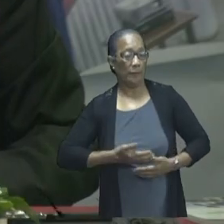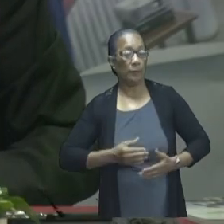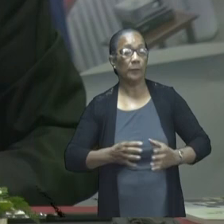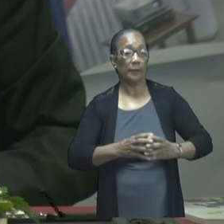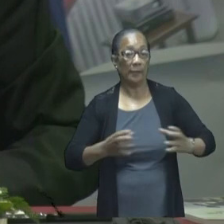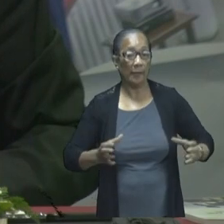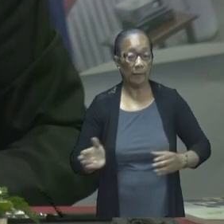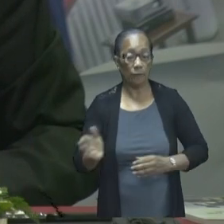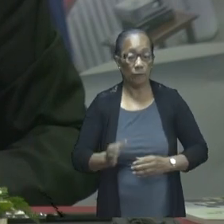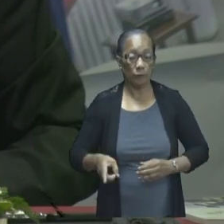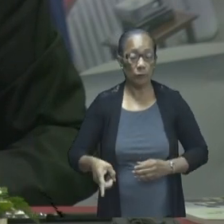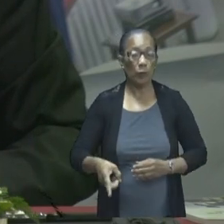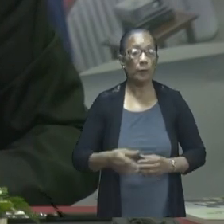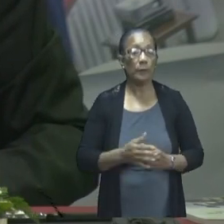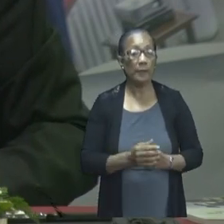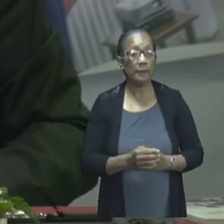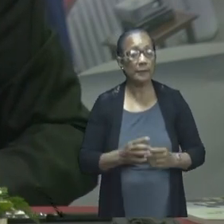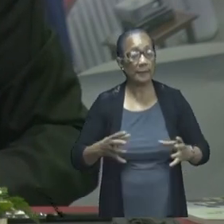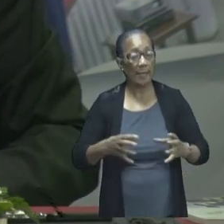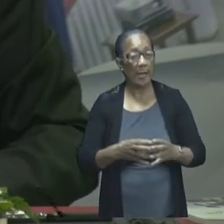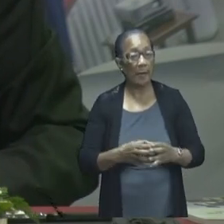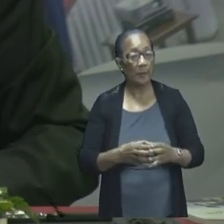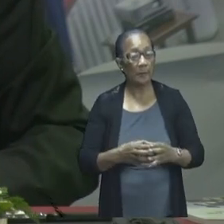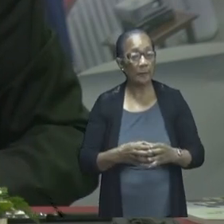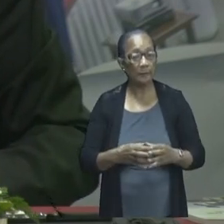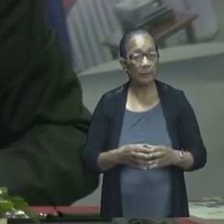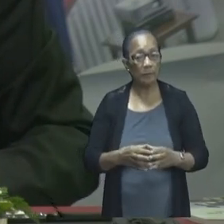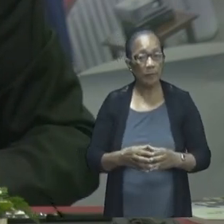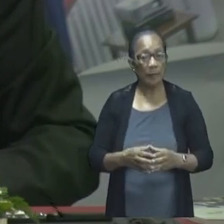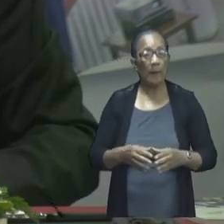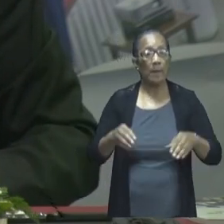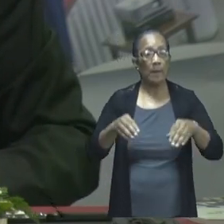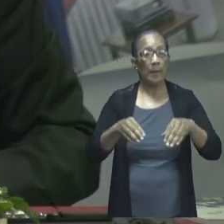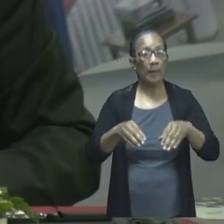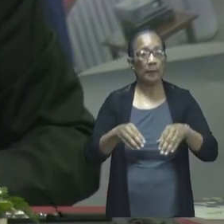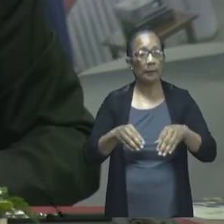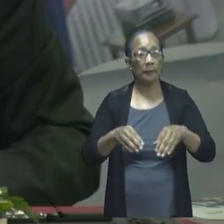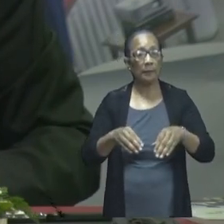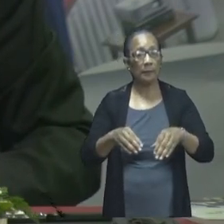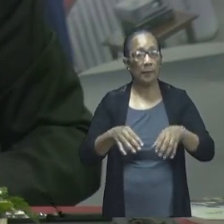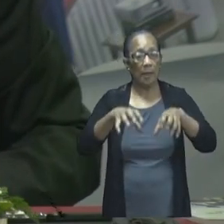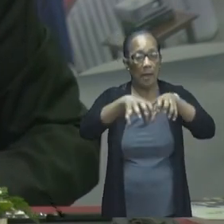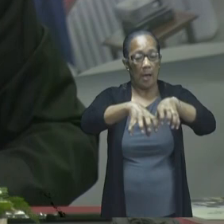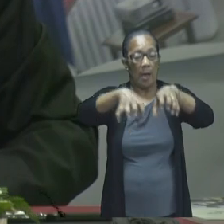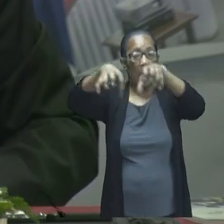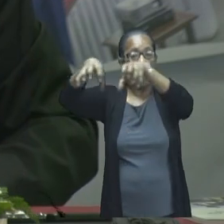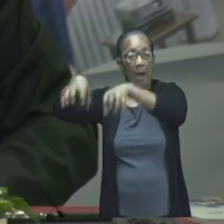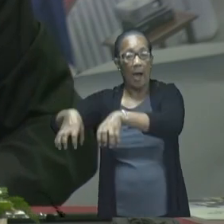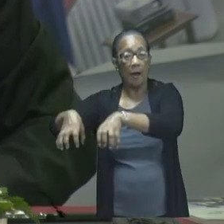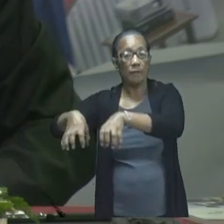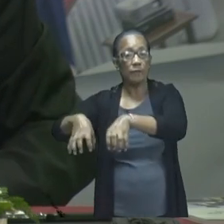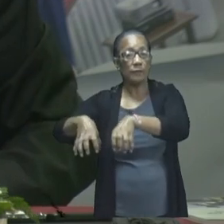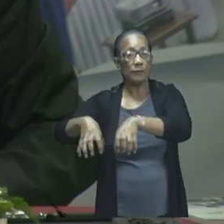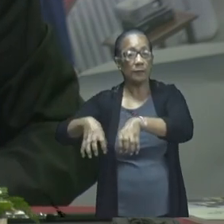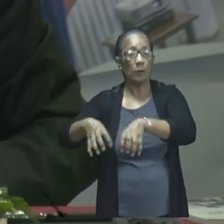charlie's dat samen met haven beheer wil samen werken